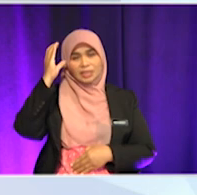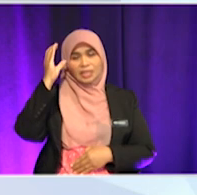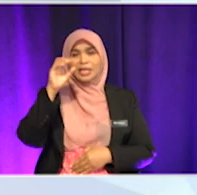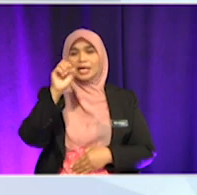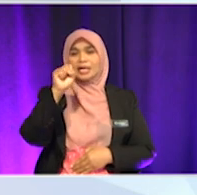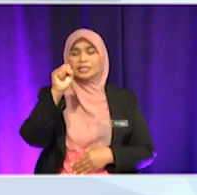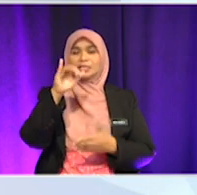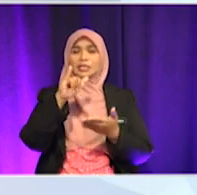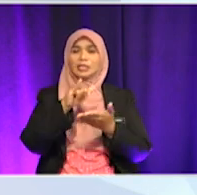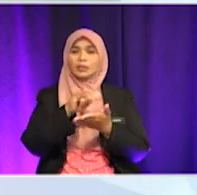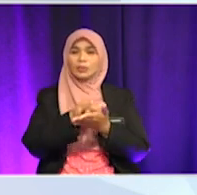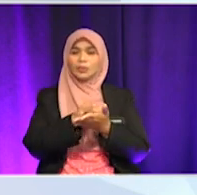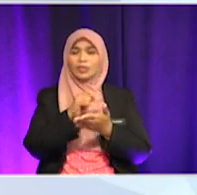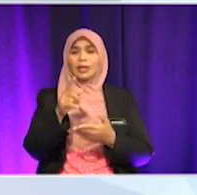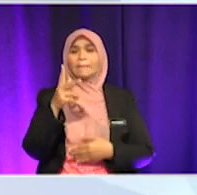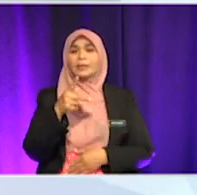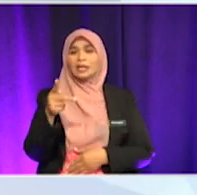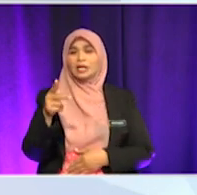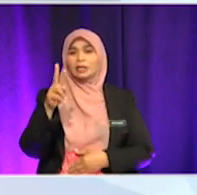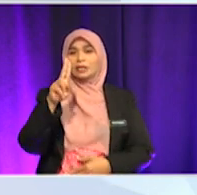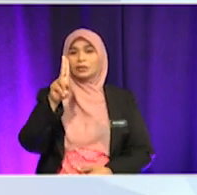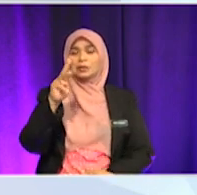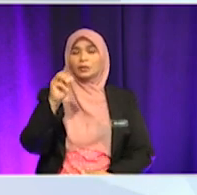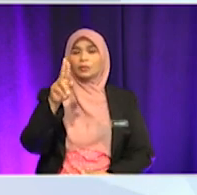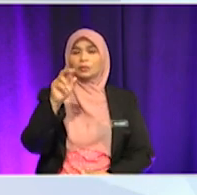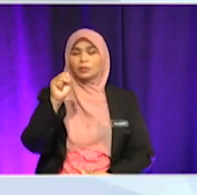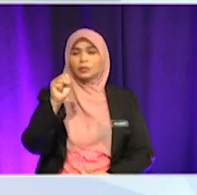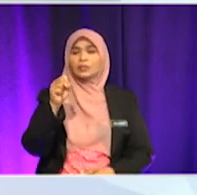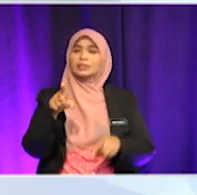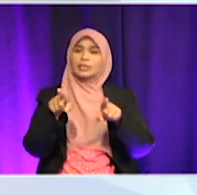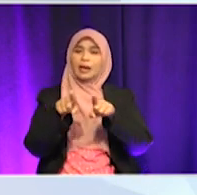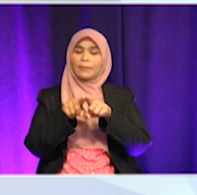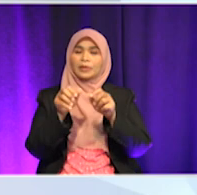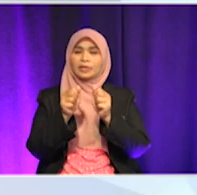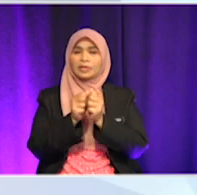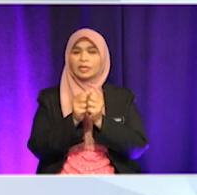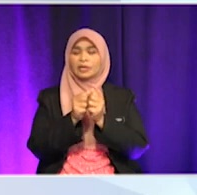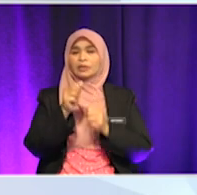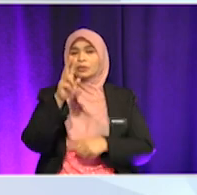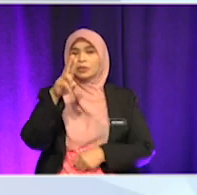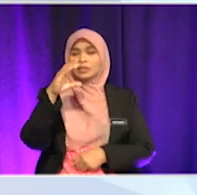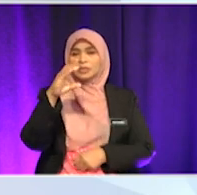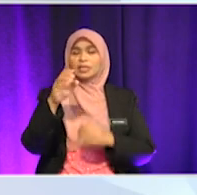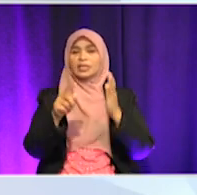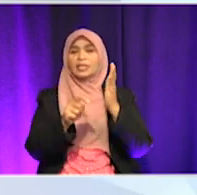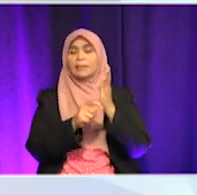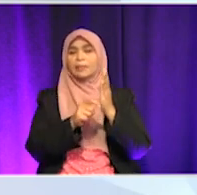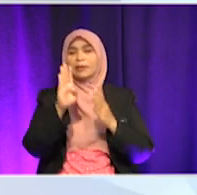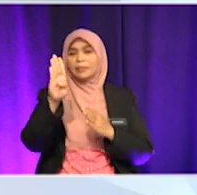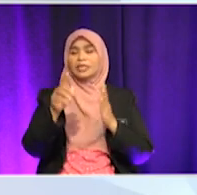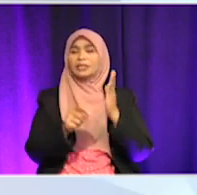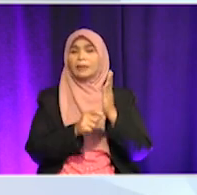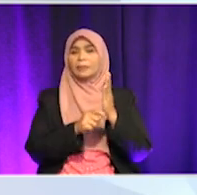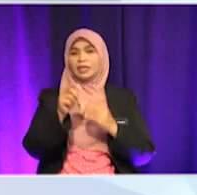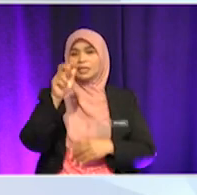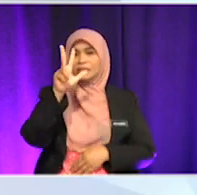adalah merupakan perkara rumus. Okey, bersamaan dengan 2C tambah B tambah 3A. Okey, jadi